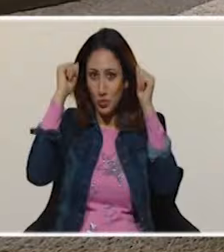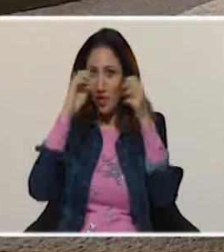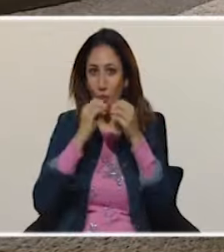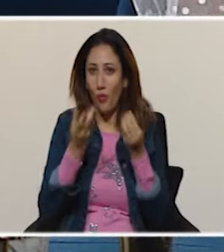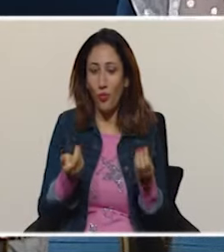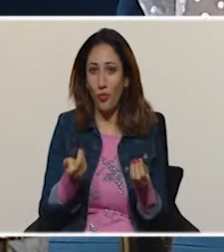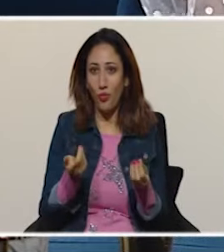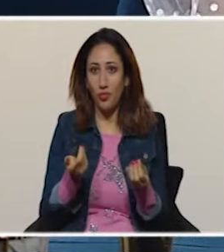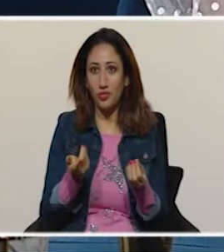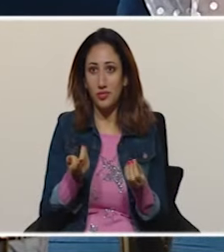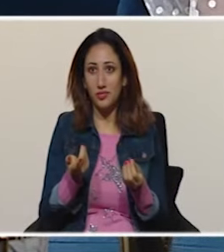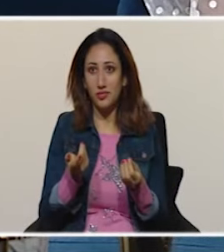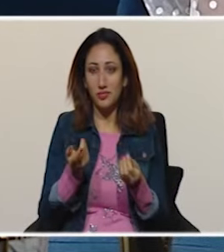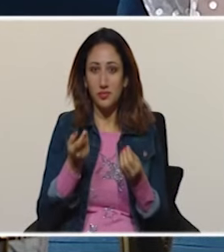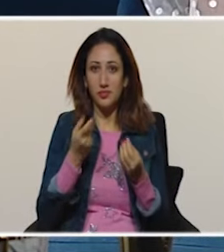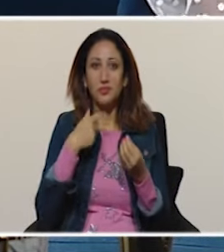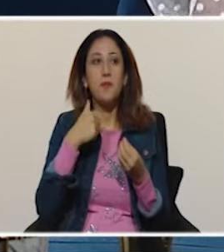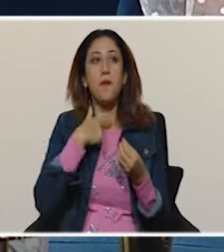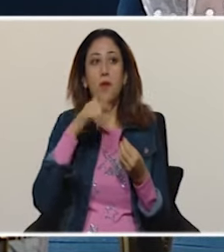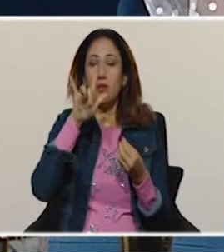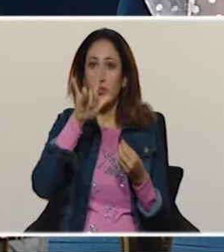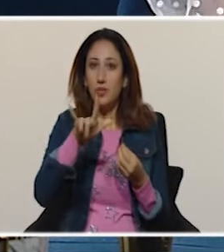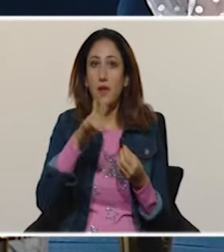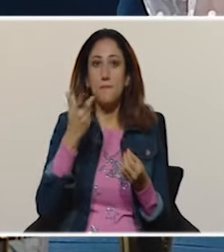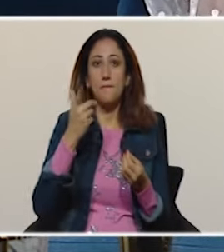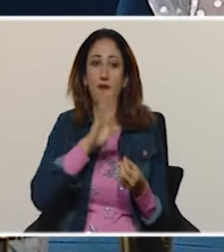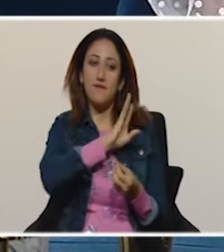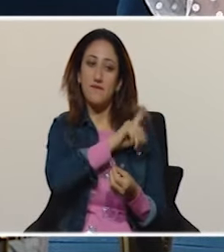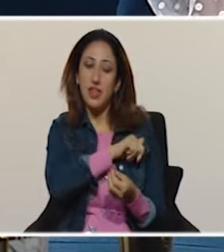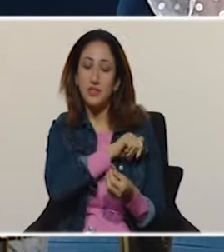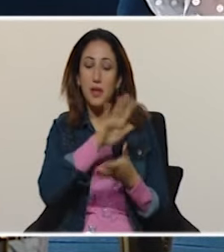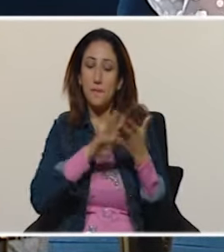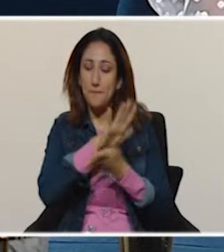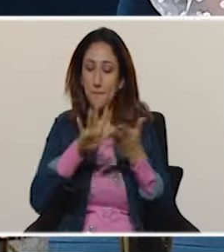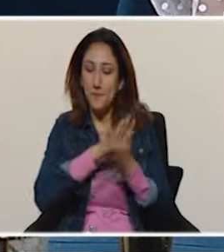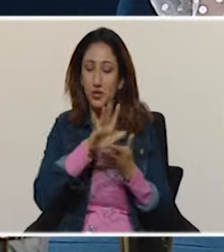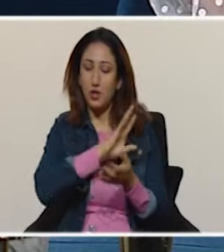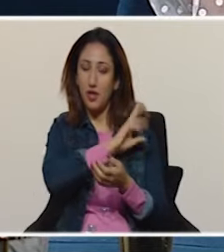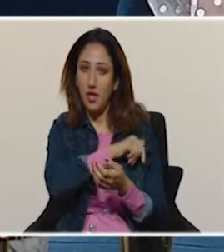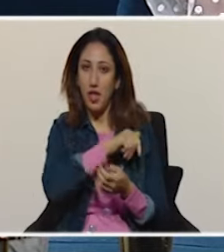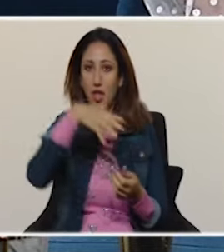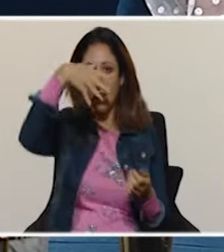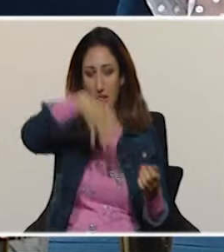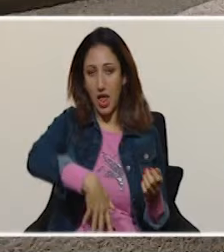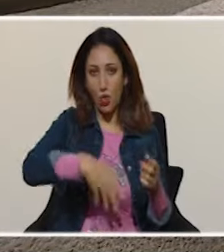يعني اي يعني معظمهم كانوا مثلا مع القضيه الفلسطينيه اخواننا بفلسطين معظمهم الجنوب اللبناني